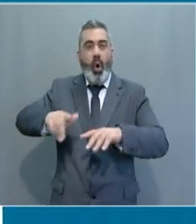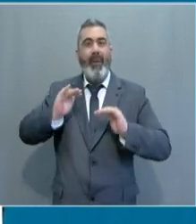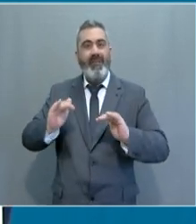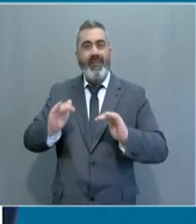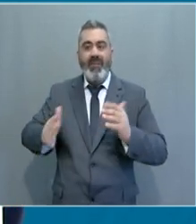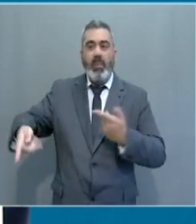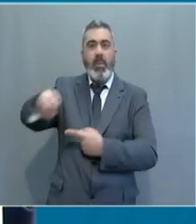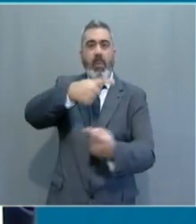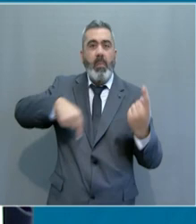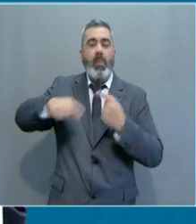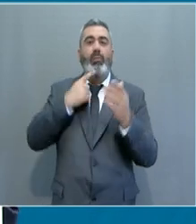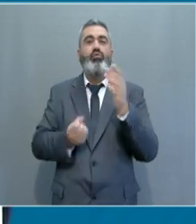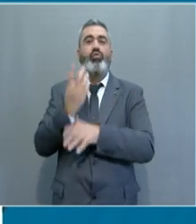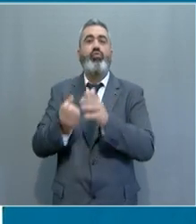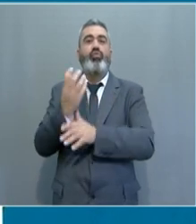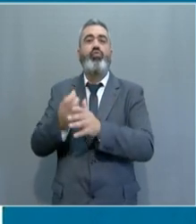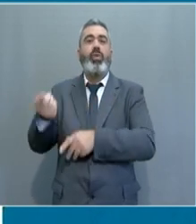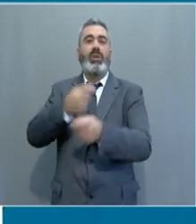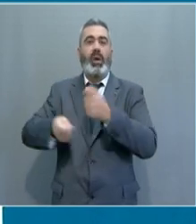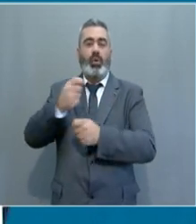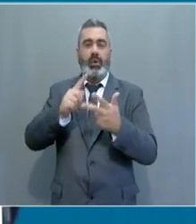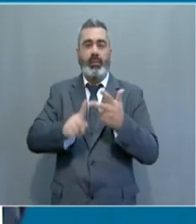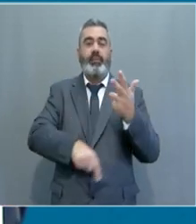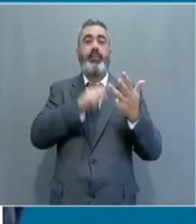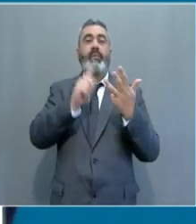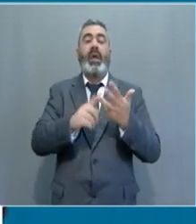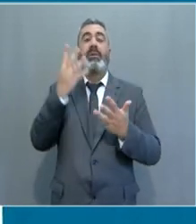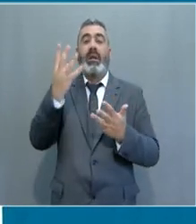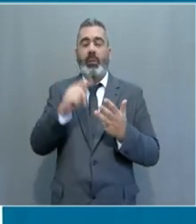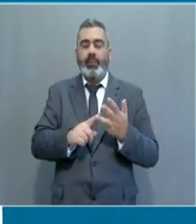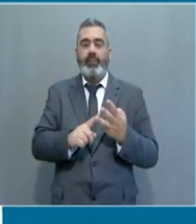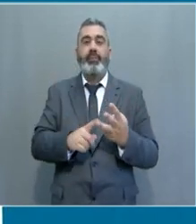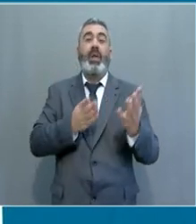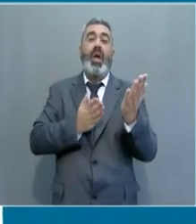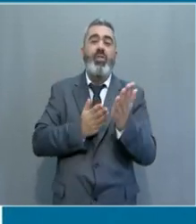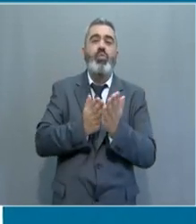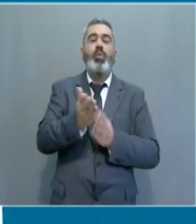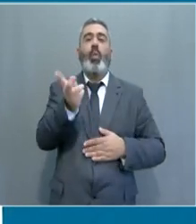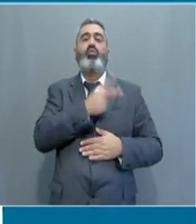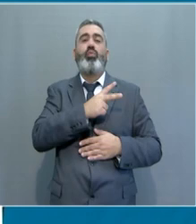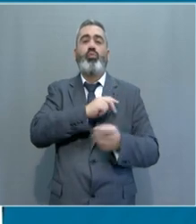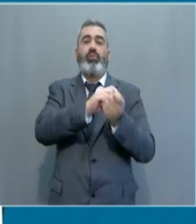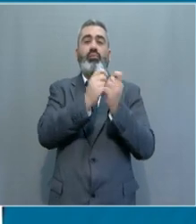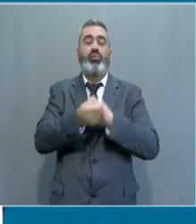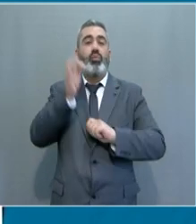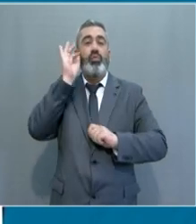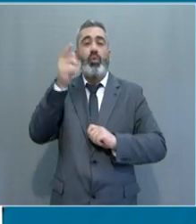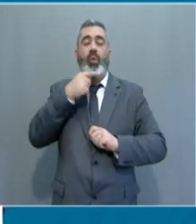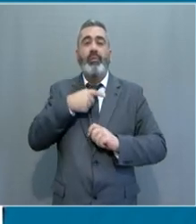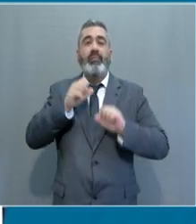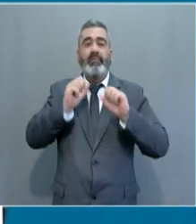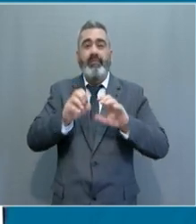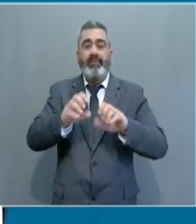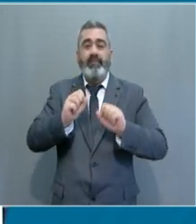νέων οικονομικών δραστηριοτήτων. Τέταρτη, την δίκαιη εργασιακή μετάβαση με δράση ενδυνάμωση των δεξιοτήτων